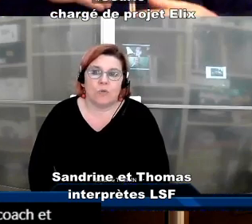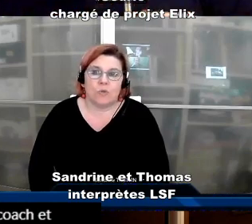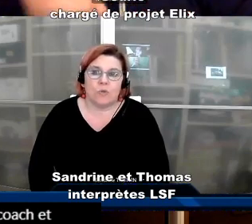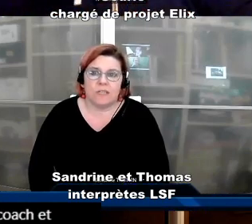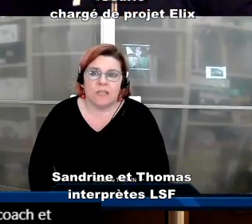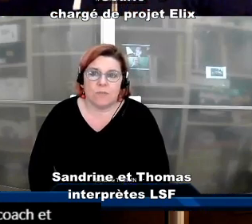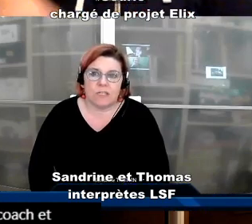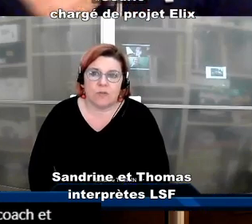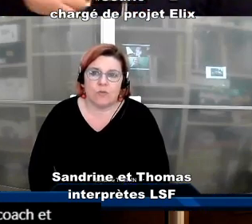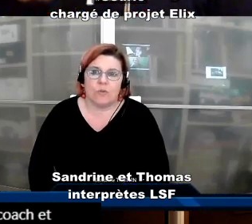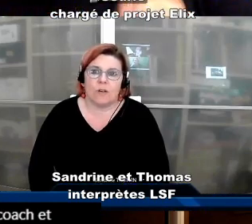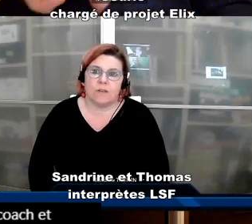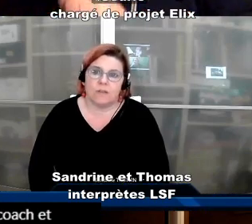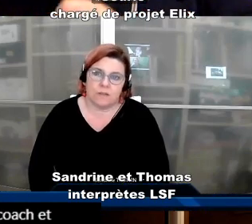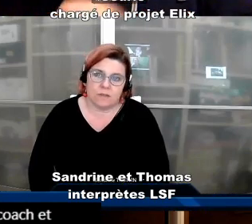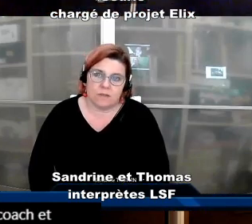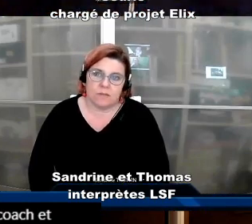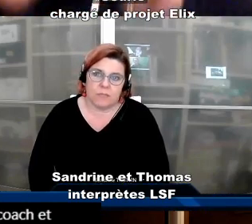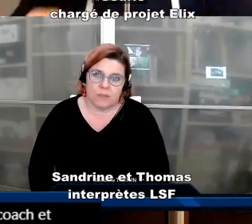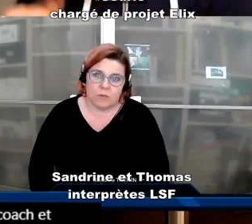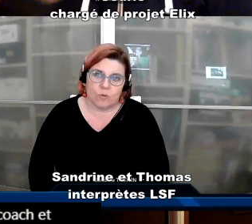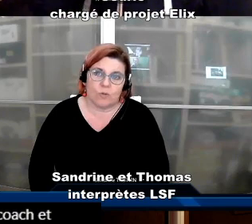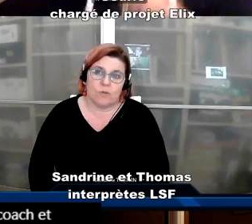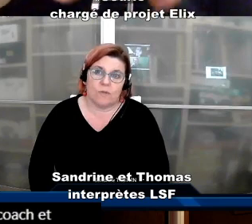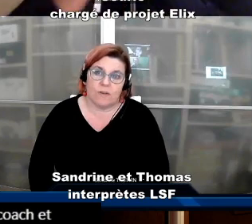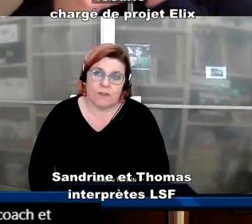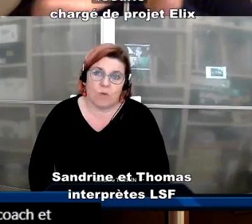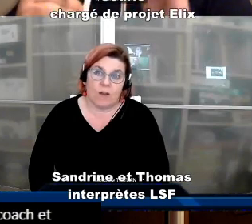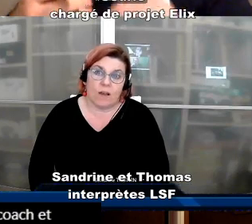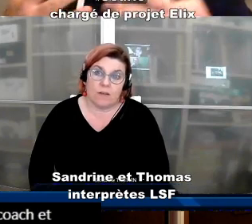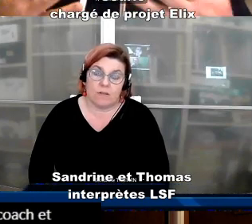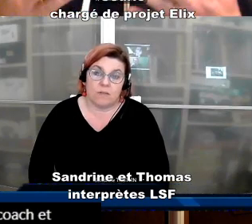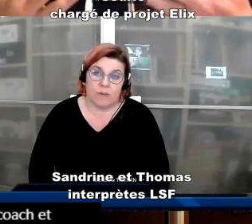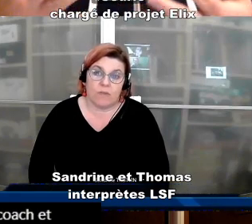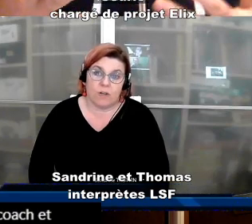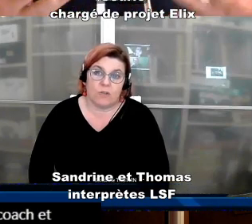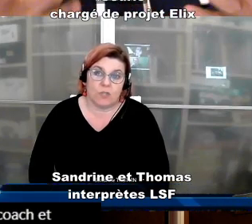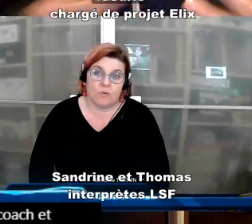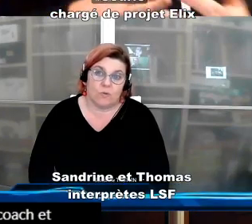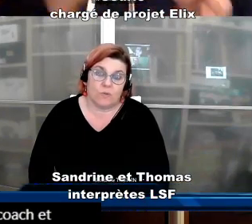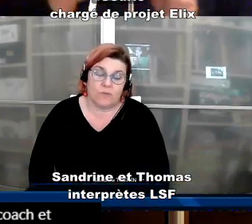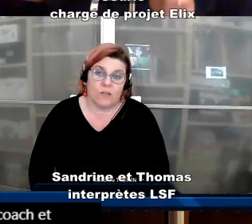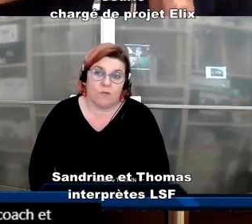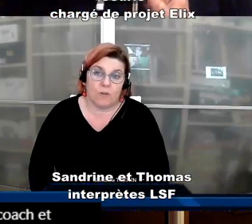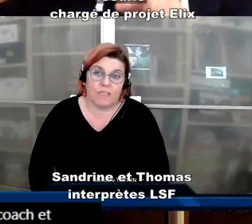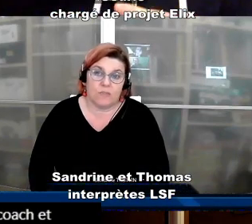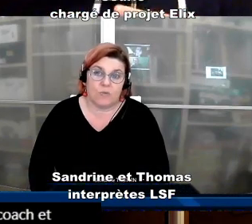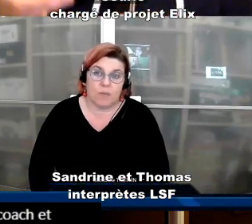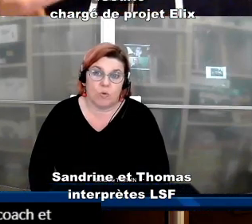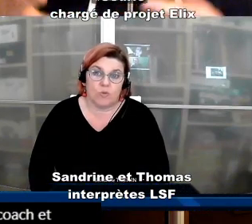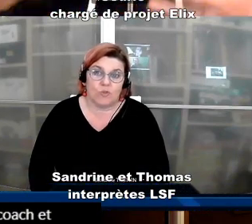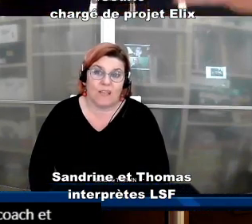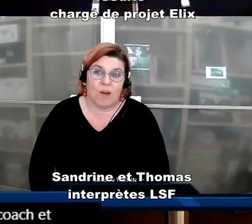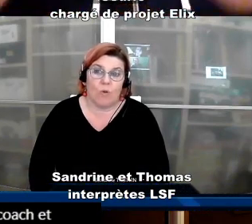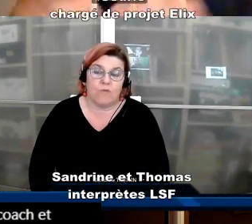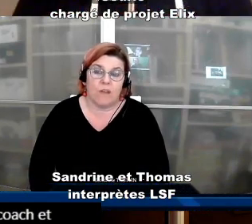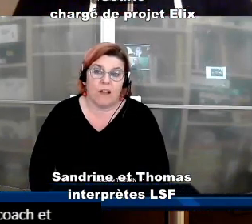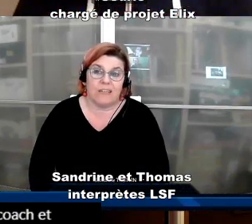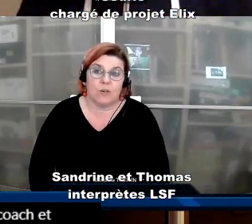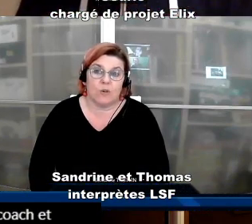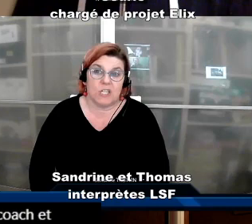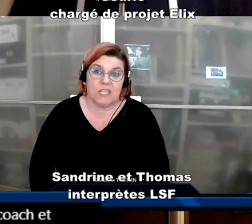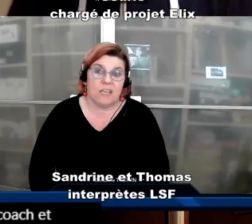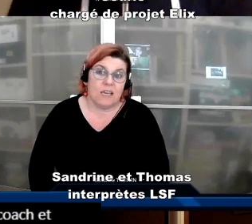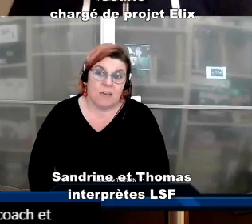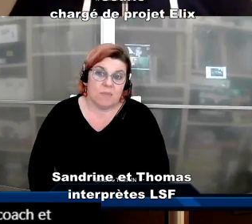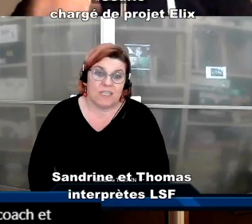exceptionnelle liée au Covid, hein, bien sûr, mais donc il va falloir, parfois quand les gens reviennent en formation, il y a beaucoup de choses à revoir